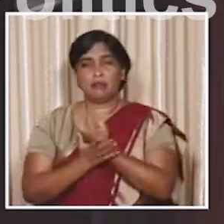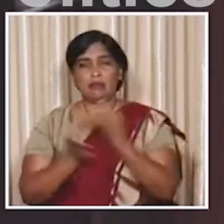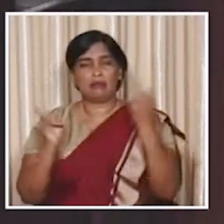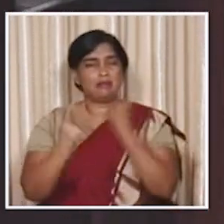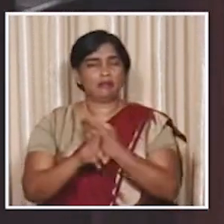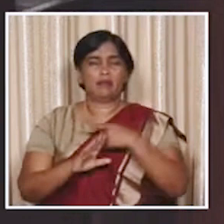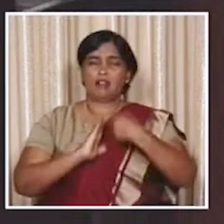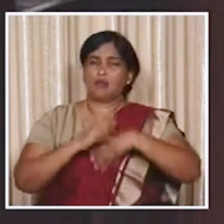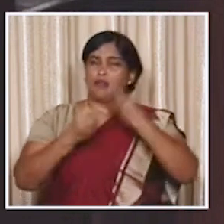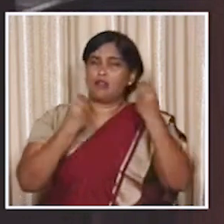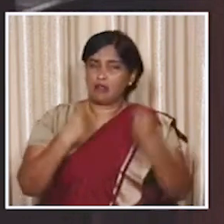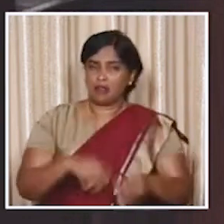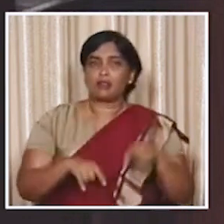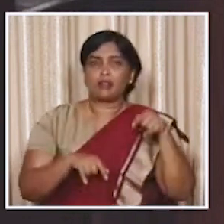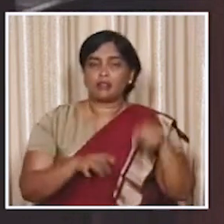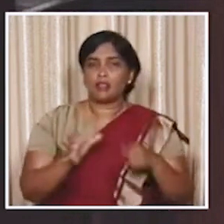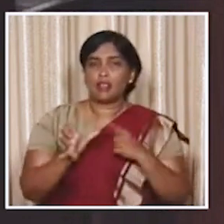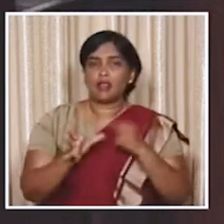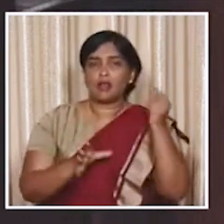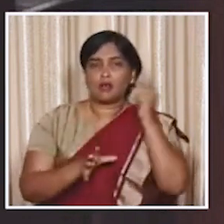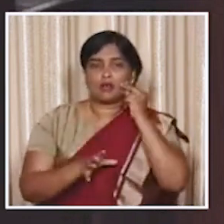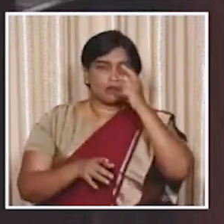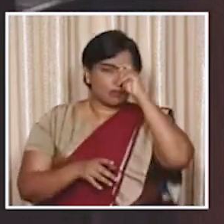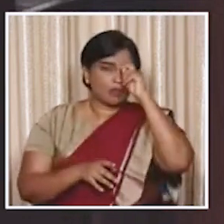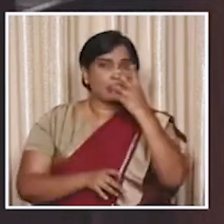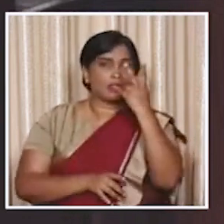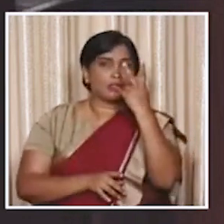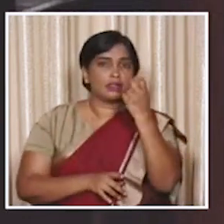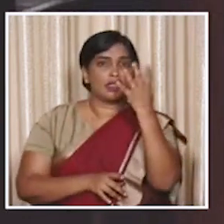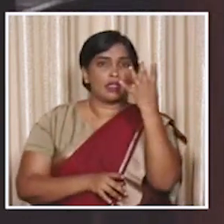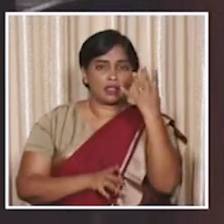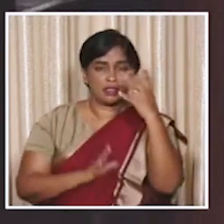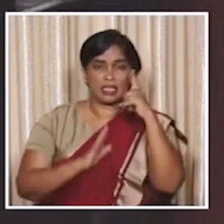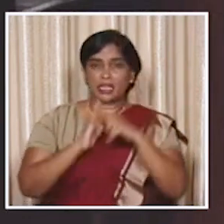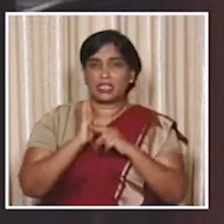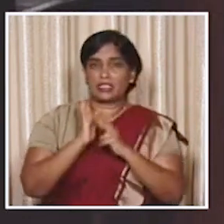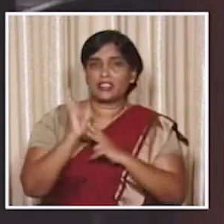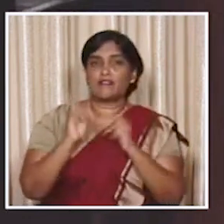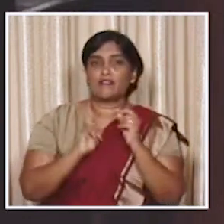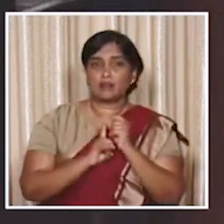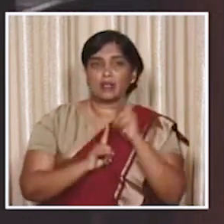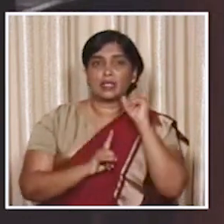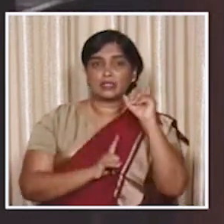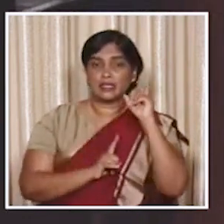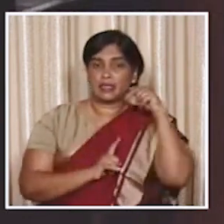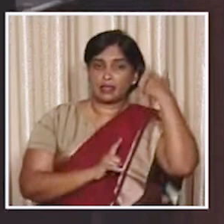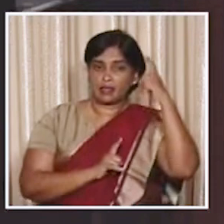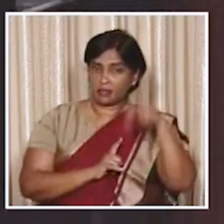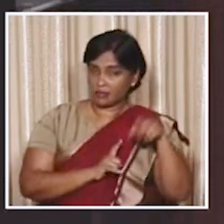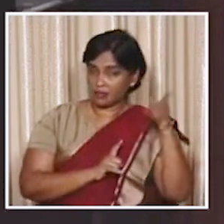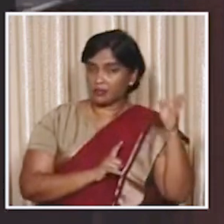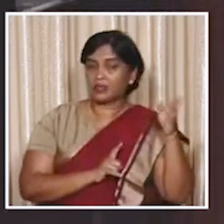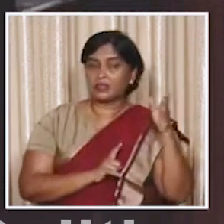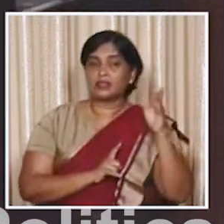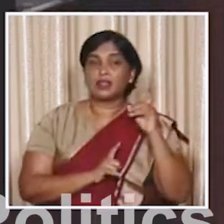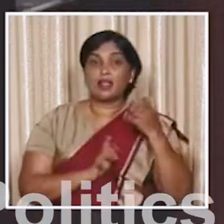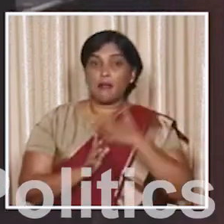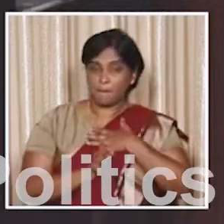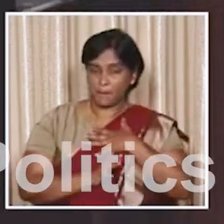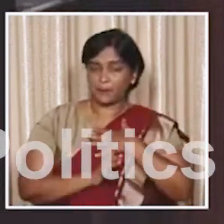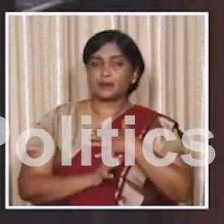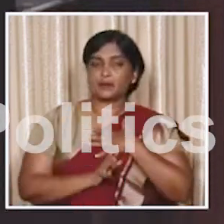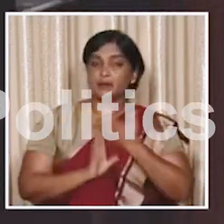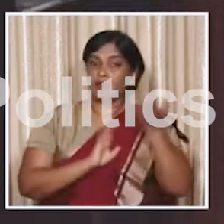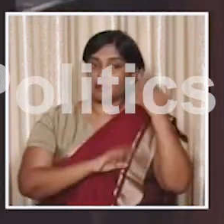දැන් අනුර කුමාර දිසානායක මහත්තයා 2004 ජනතා වික්තු පෙරමුණ චන්ද්‍රිකා බණ්ඩාරනායක මැතිනියට අපිට